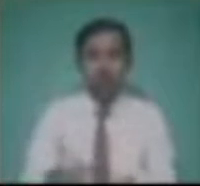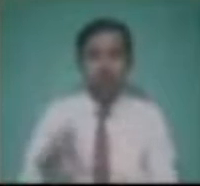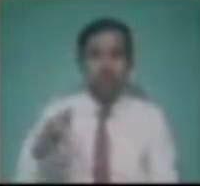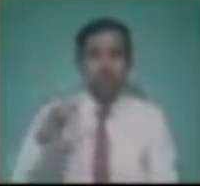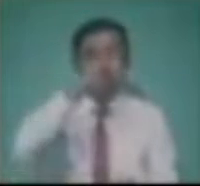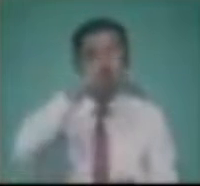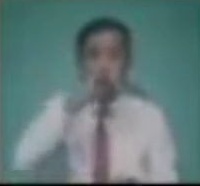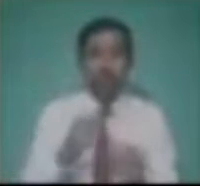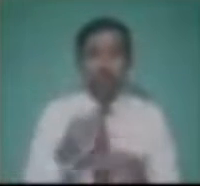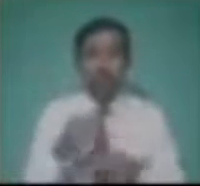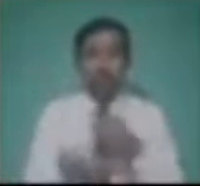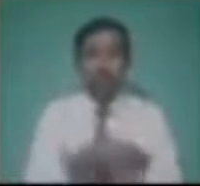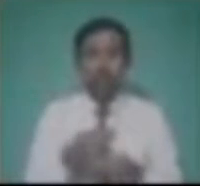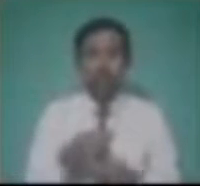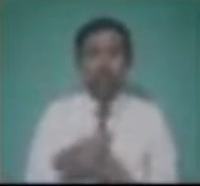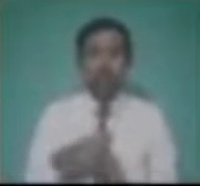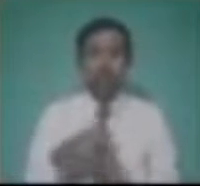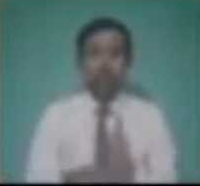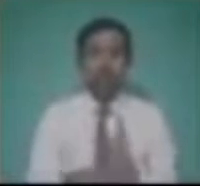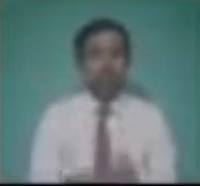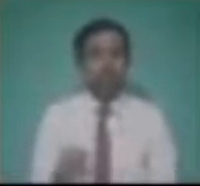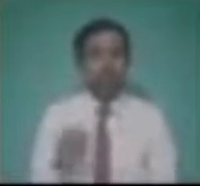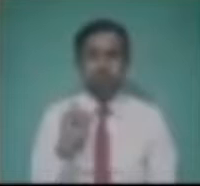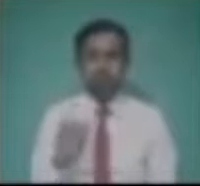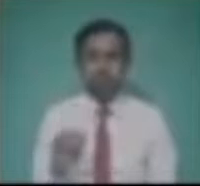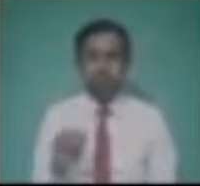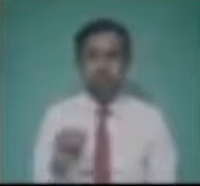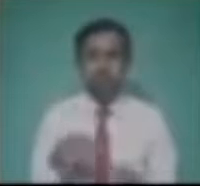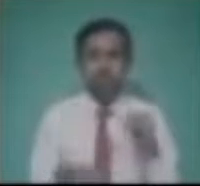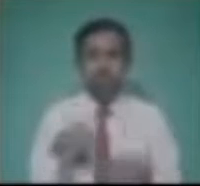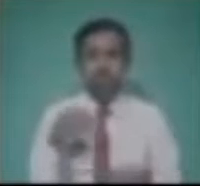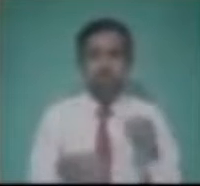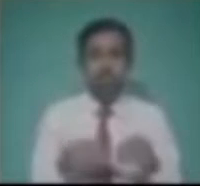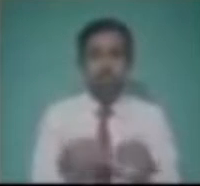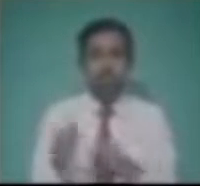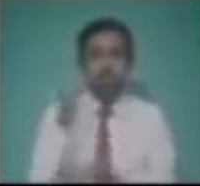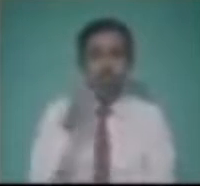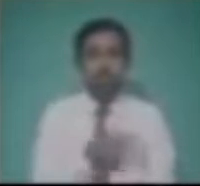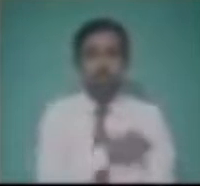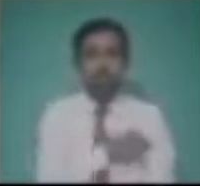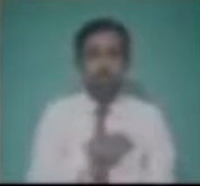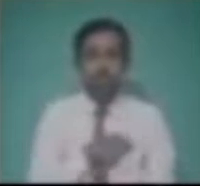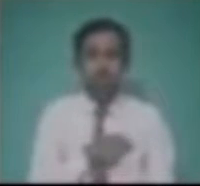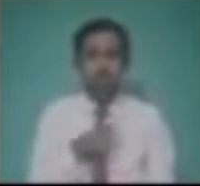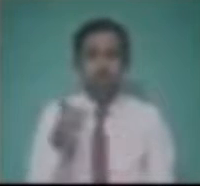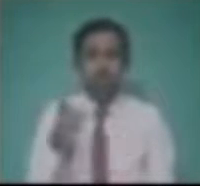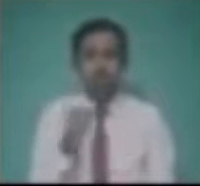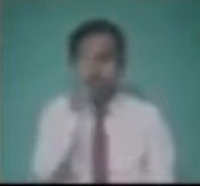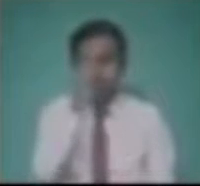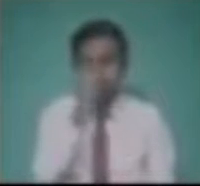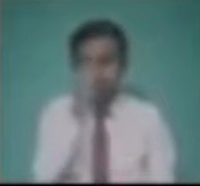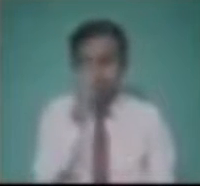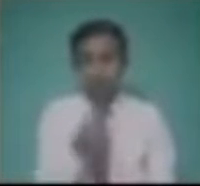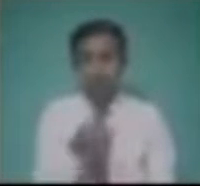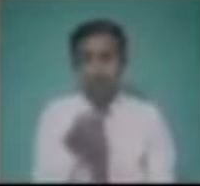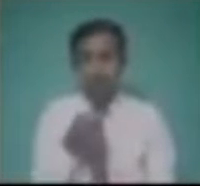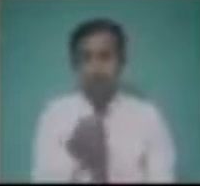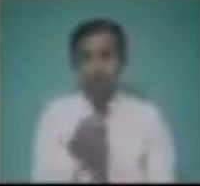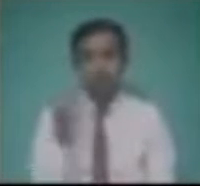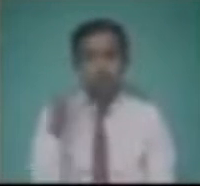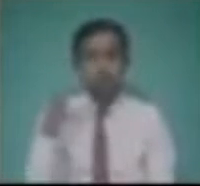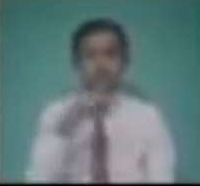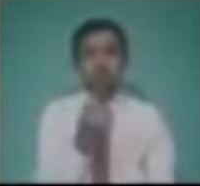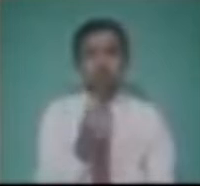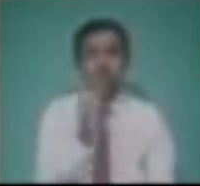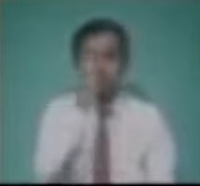ගුවන් සේවය අනිවාර්යයෙන්ම රට අහේනියක් වුණා. දේශපාලනඥයෝ හිටපු නායකයෝ මේව හරහා හොරකම් කළා. ජනතාවගේ